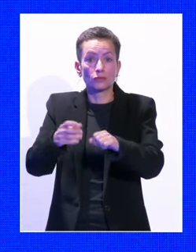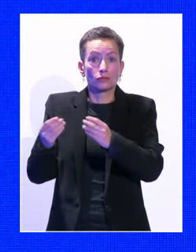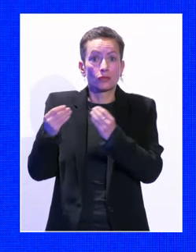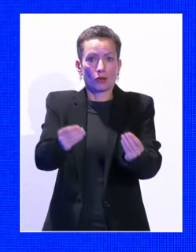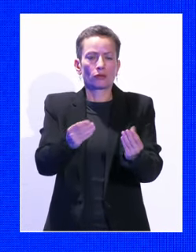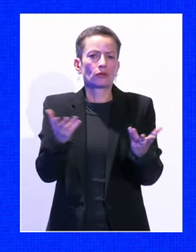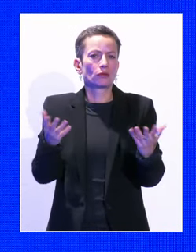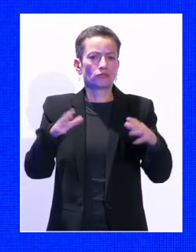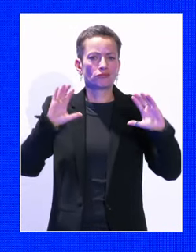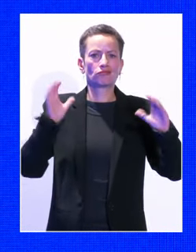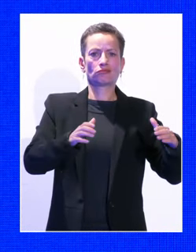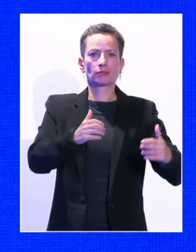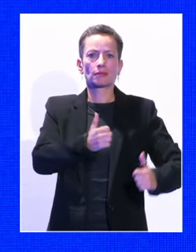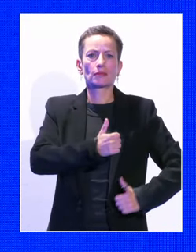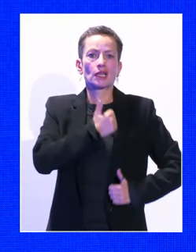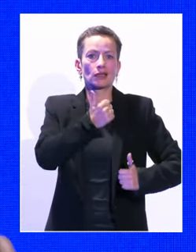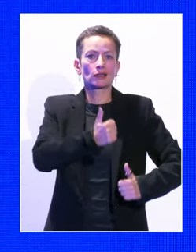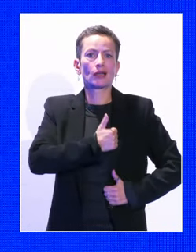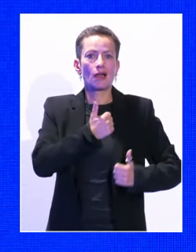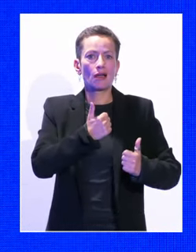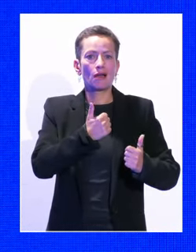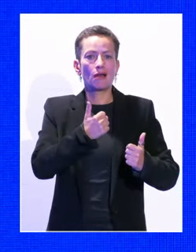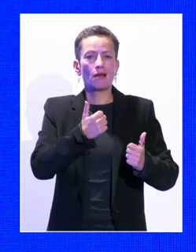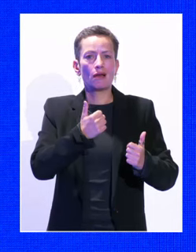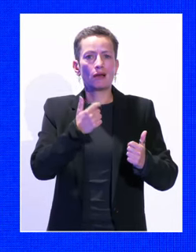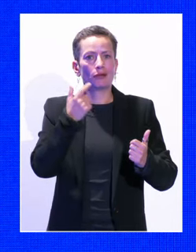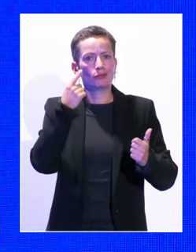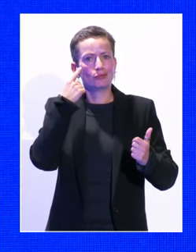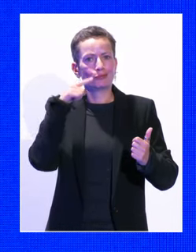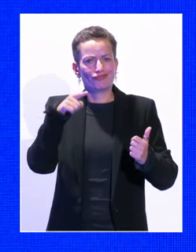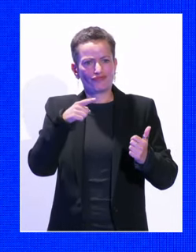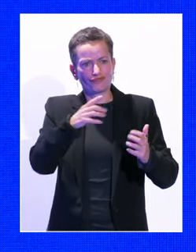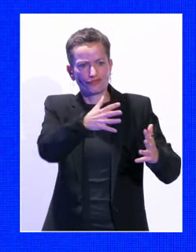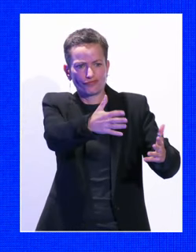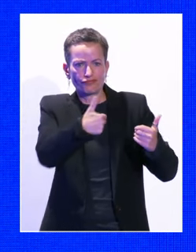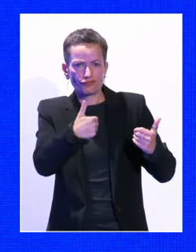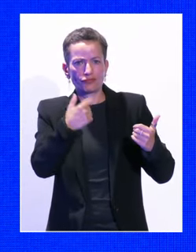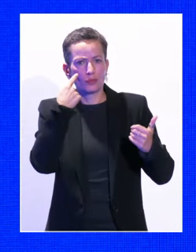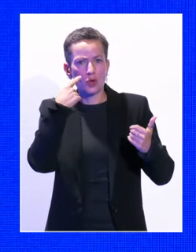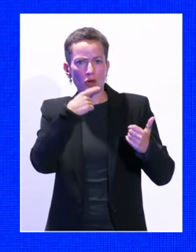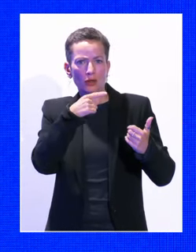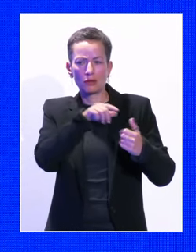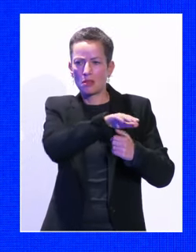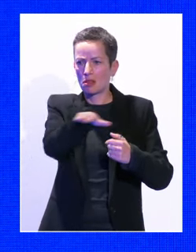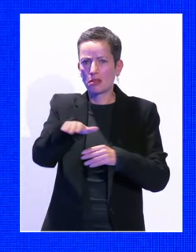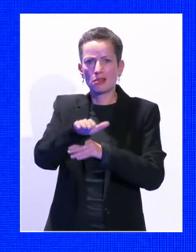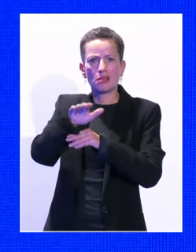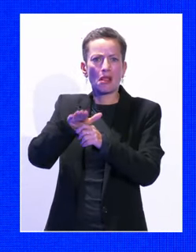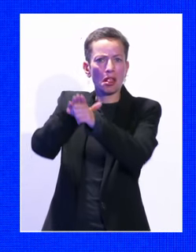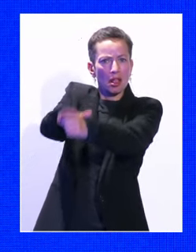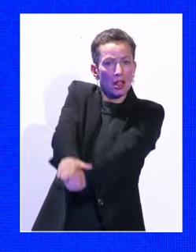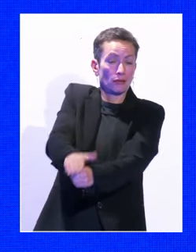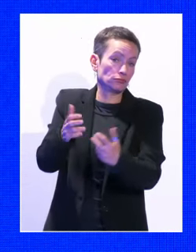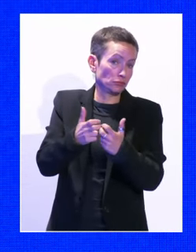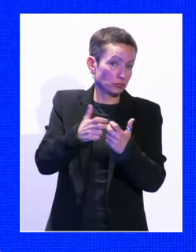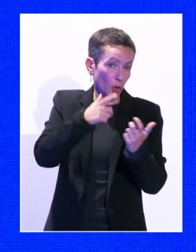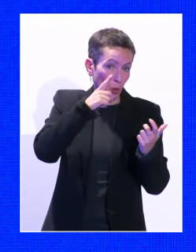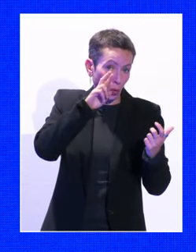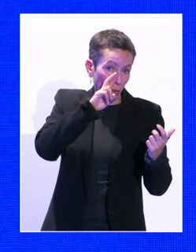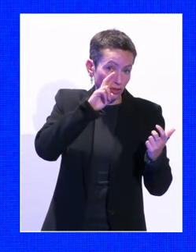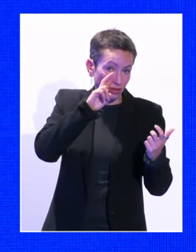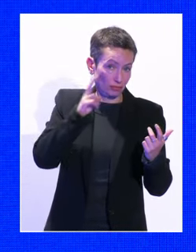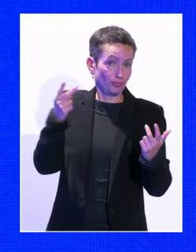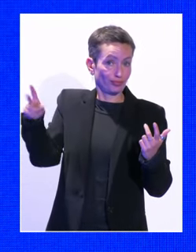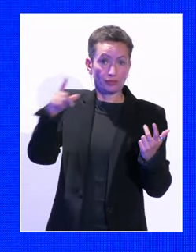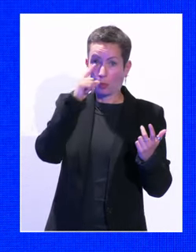militaire au service de leur volonté d'asservissement, la Russie de Poutine. La lutte entre